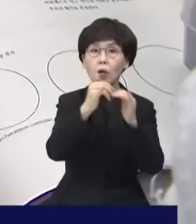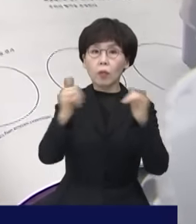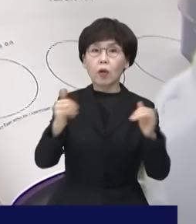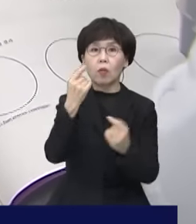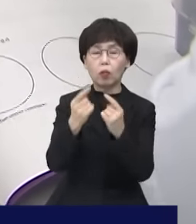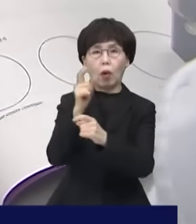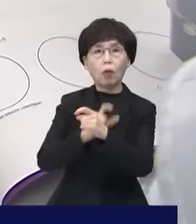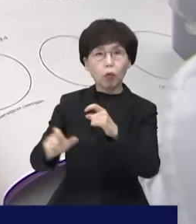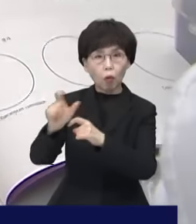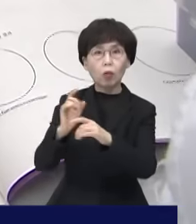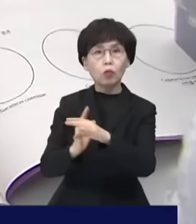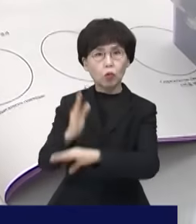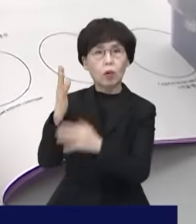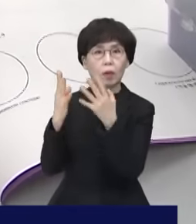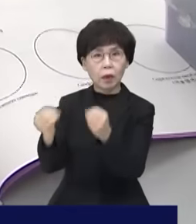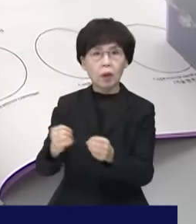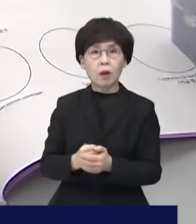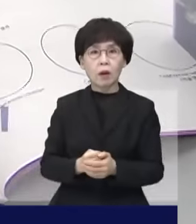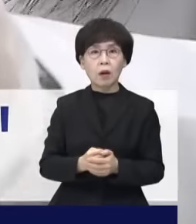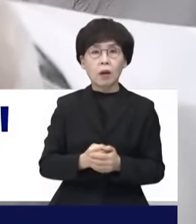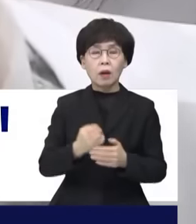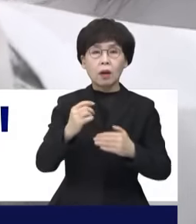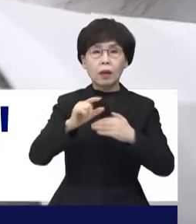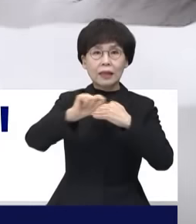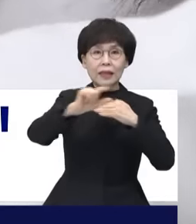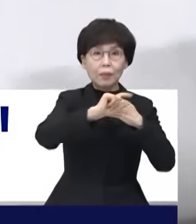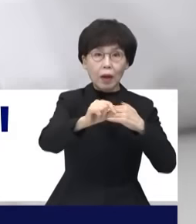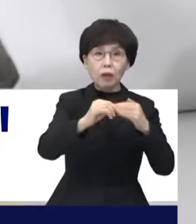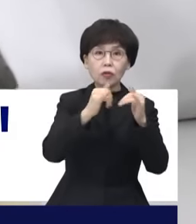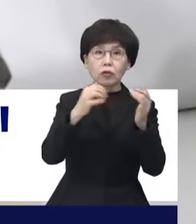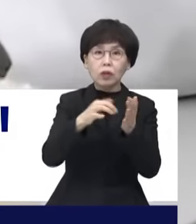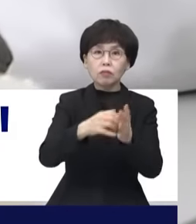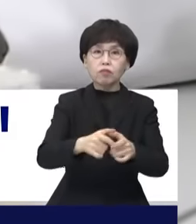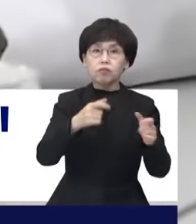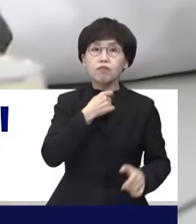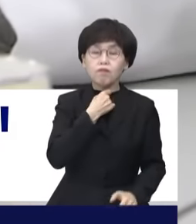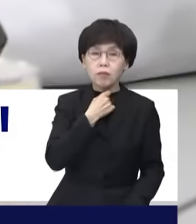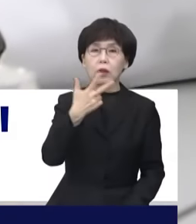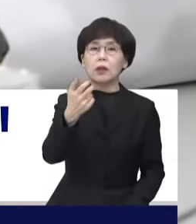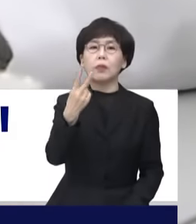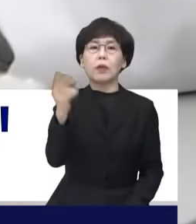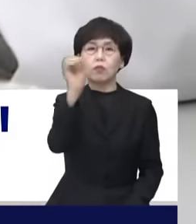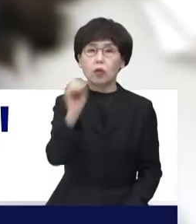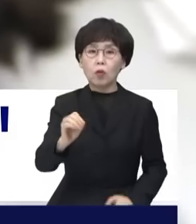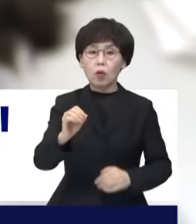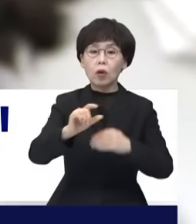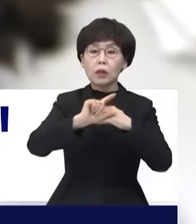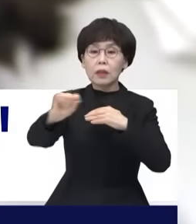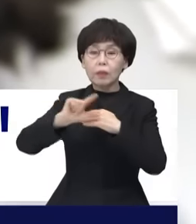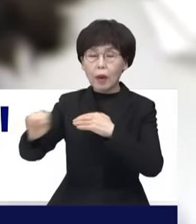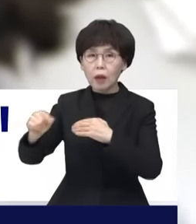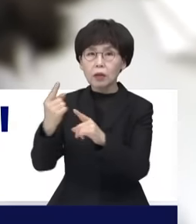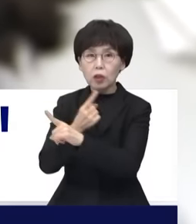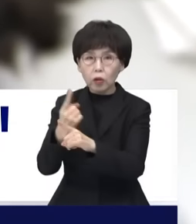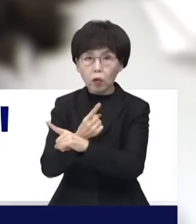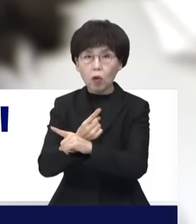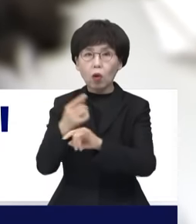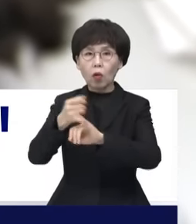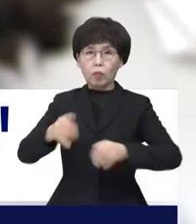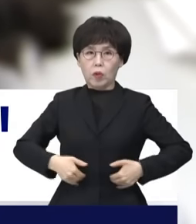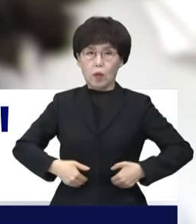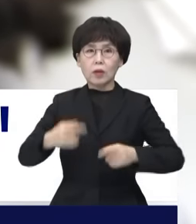훌쩍 뛰어넘는 수치입니다. 비수도권 증원 신청 비율이 72%로 지역 의료와 필수 의료 강화를